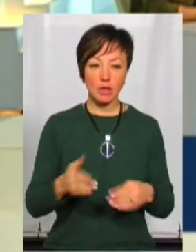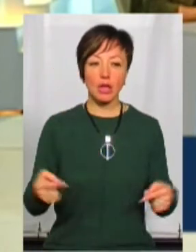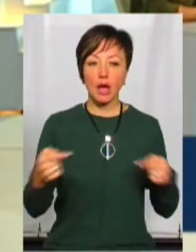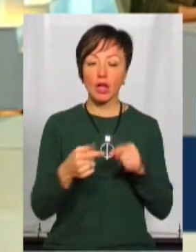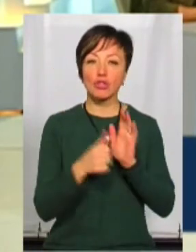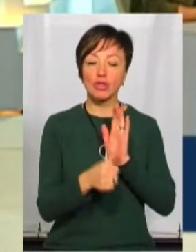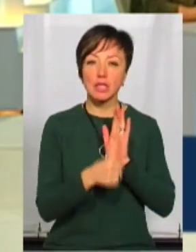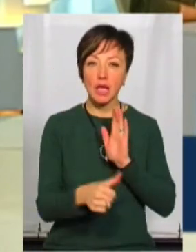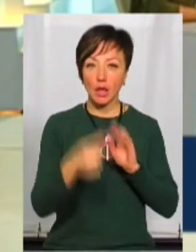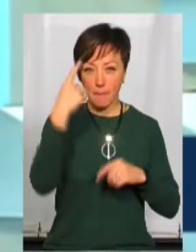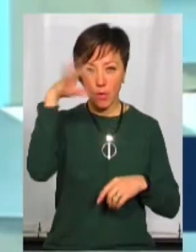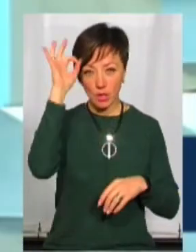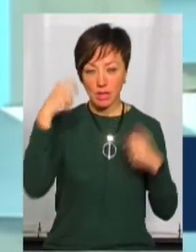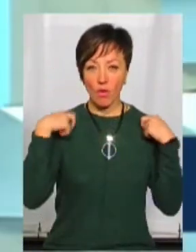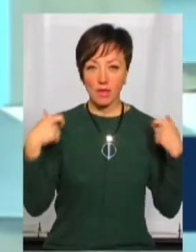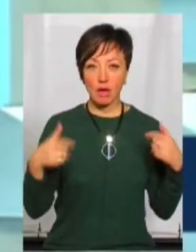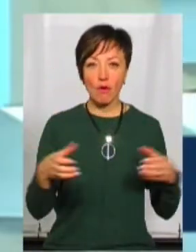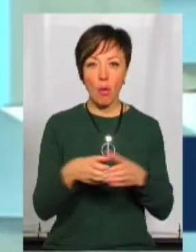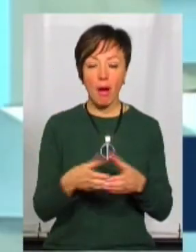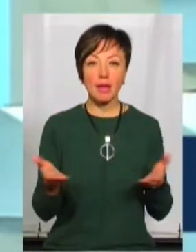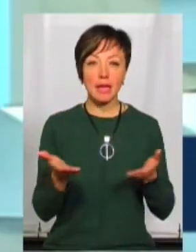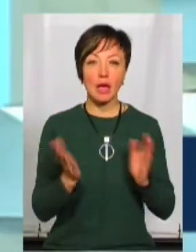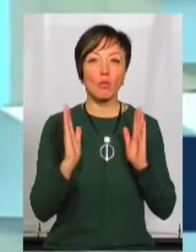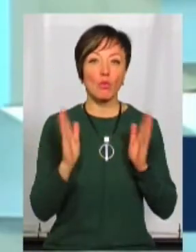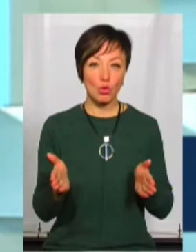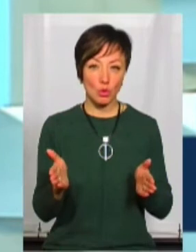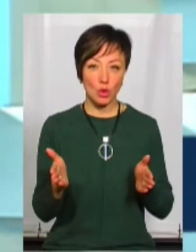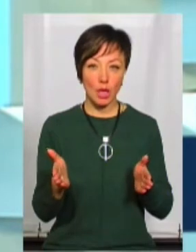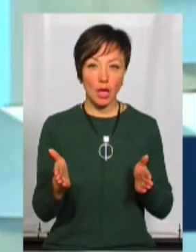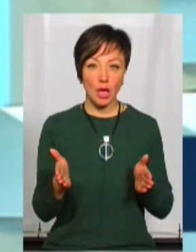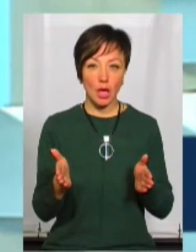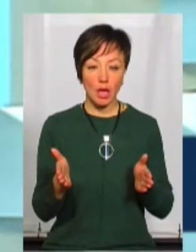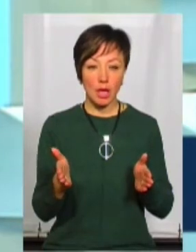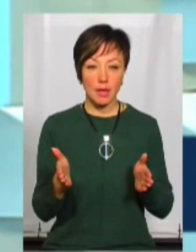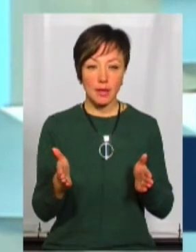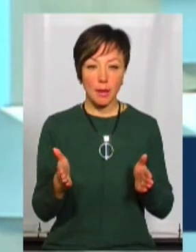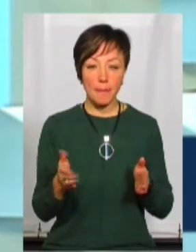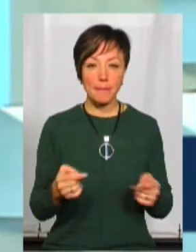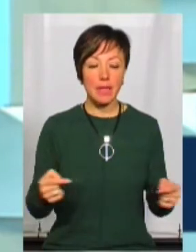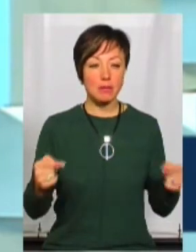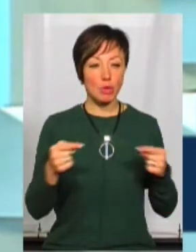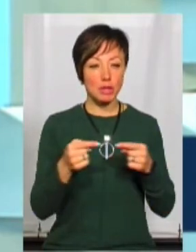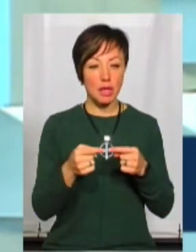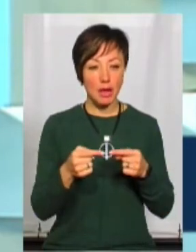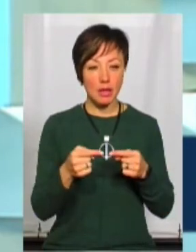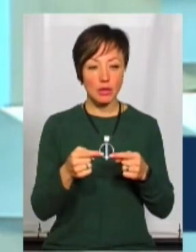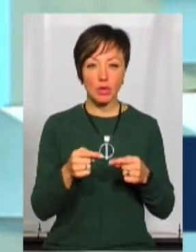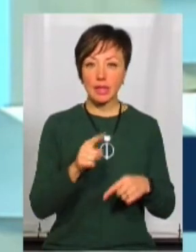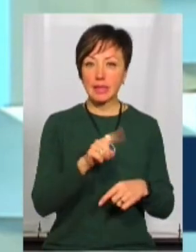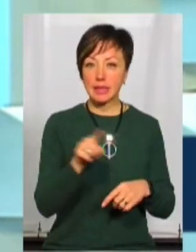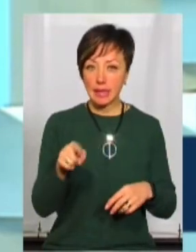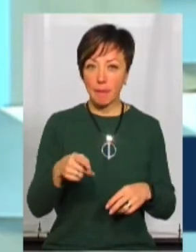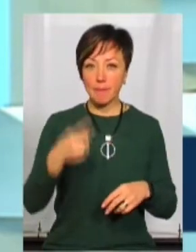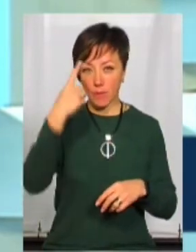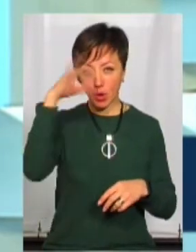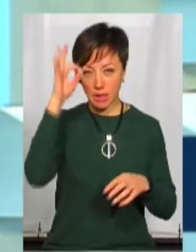якраз 60 поліцейських офіцерів громади, які і будуть поліцейським офіцером громади безпосередньо і в ті поліцейські